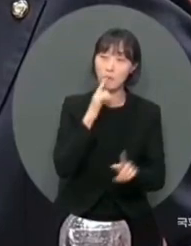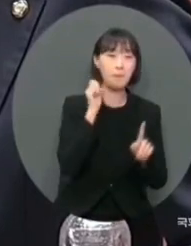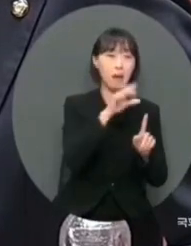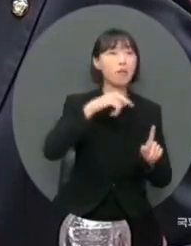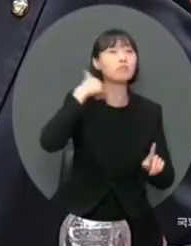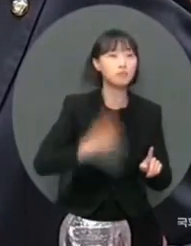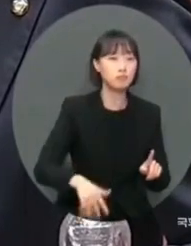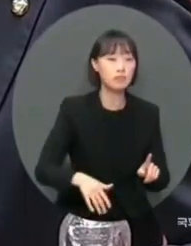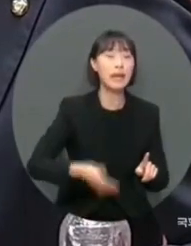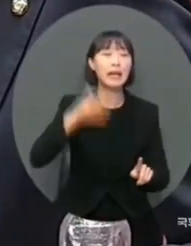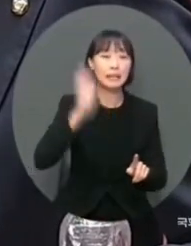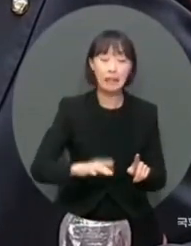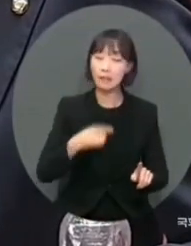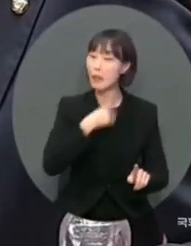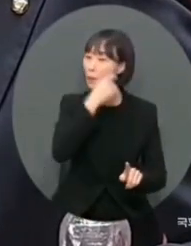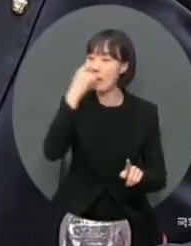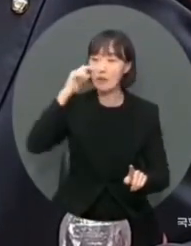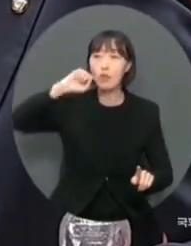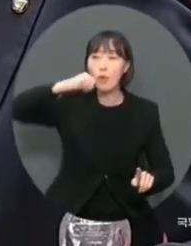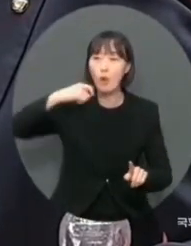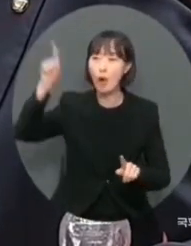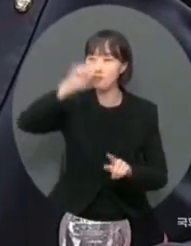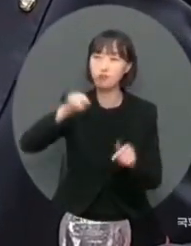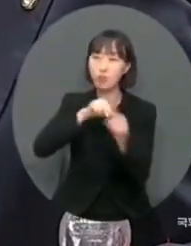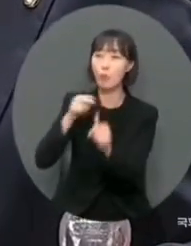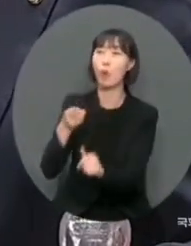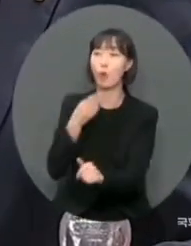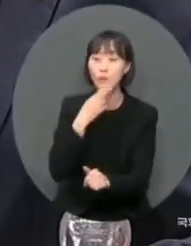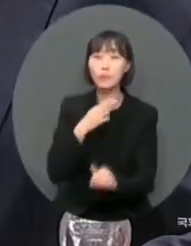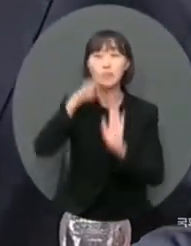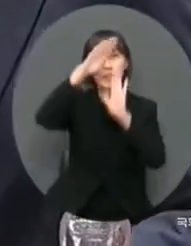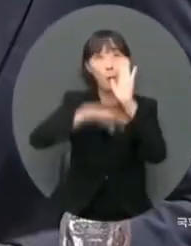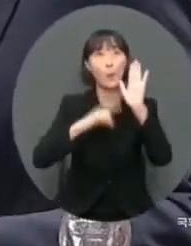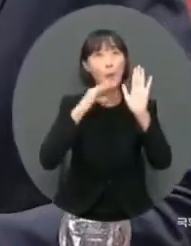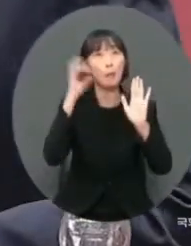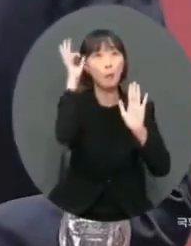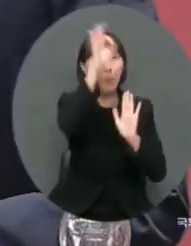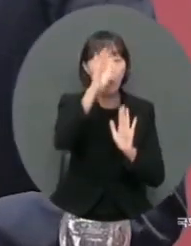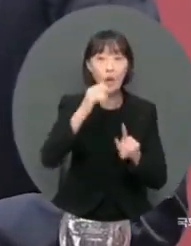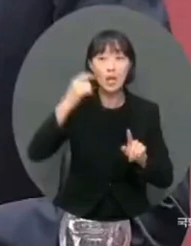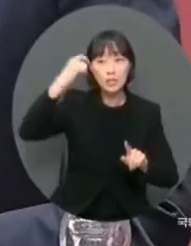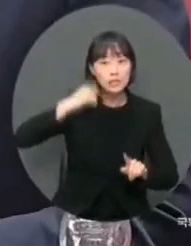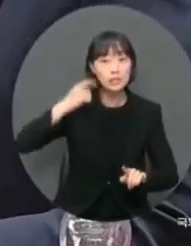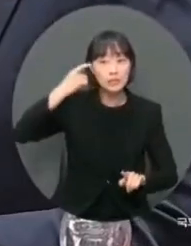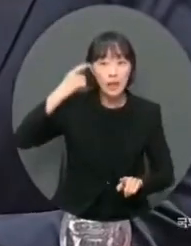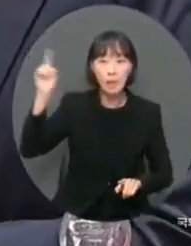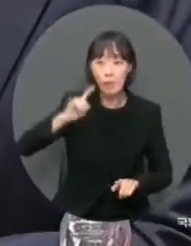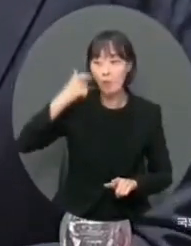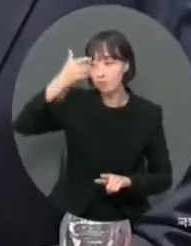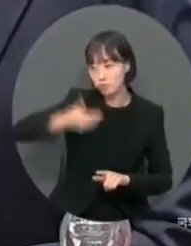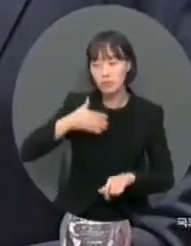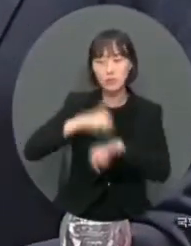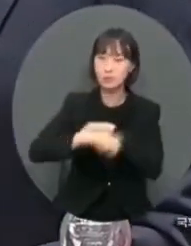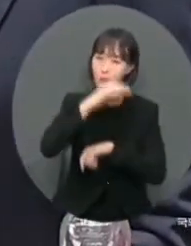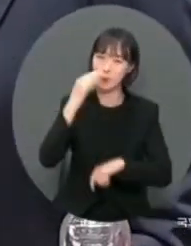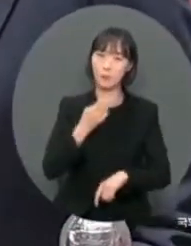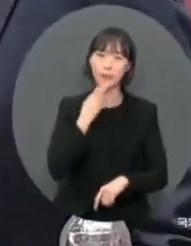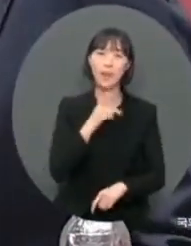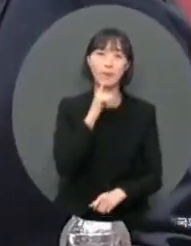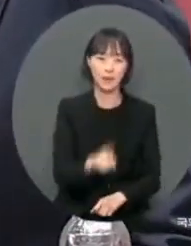수 있는 그러한 아무런 정보도 없는 그러한 내용을 저한테 말씀하고 계시는 거다 하는 말씀을 드리는 겁니다.